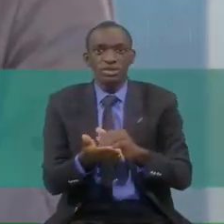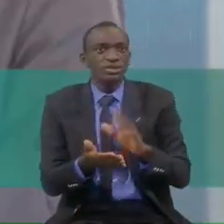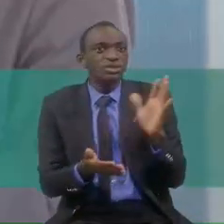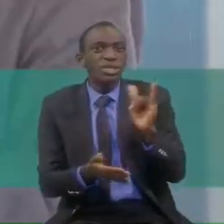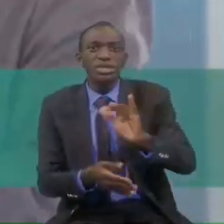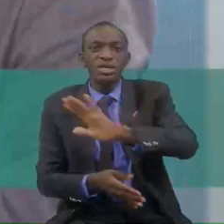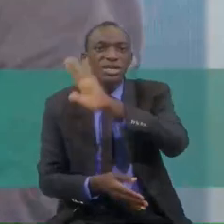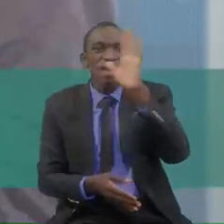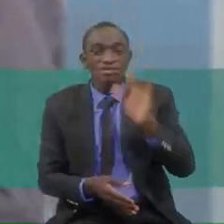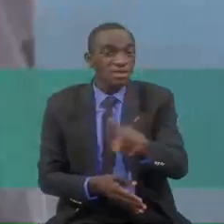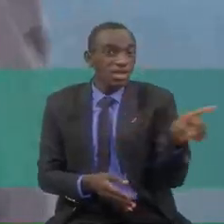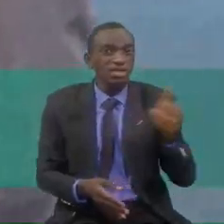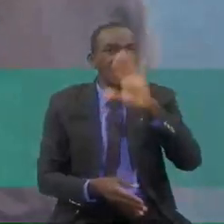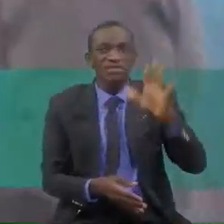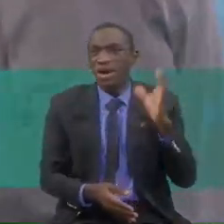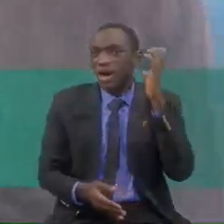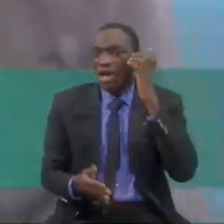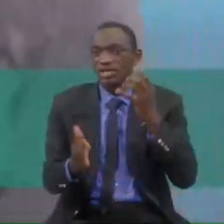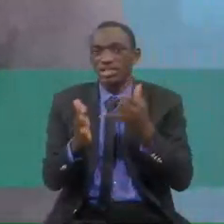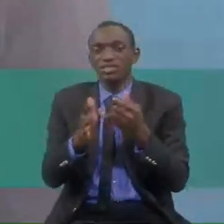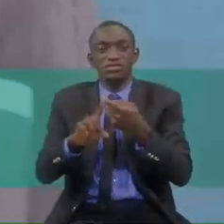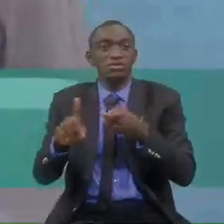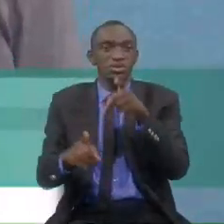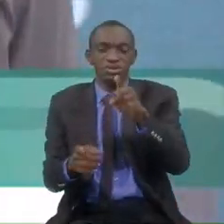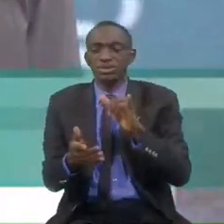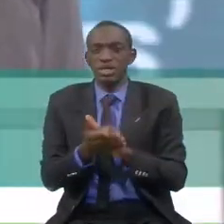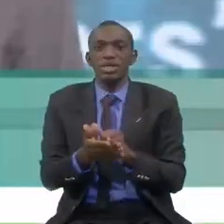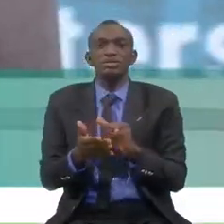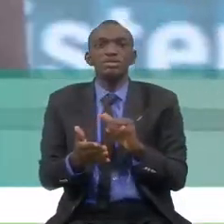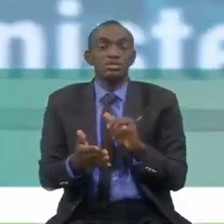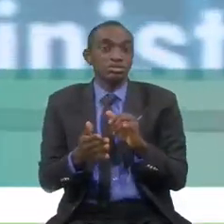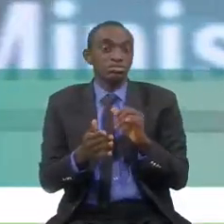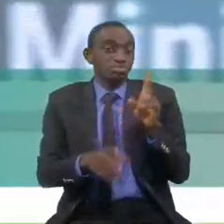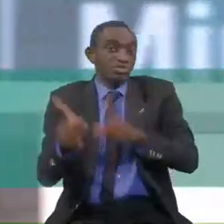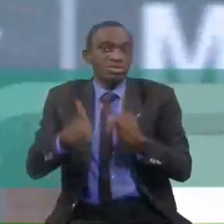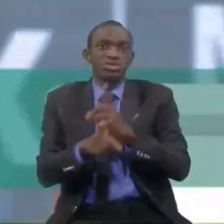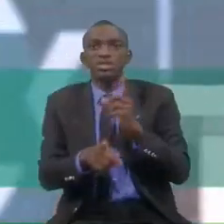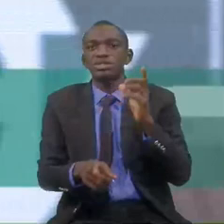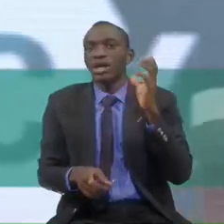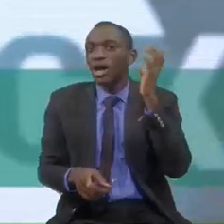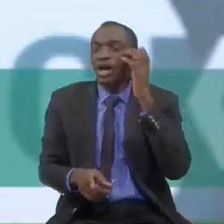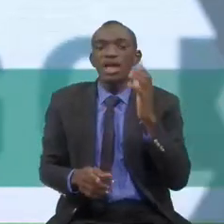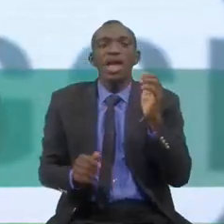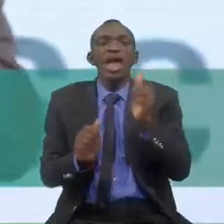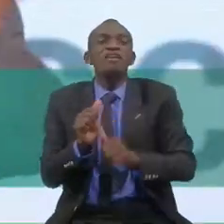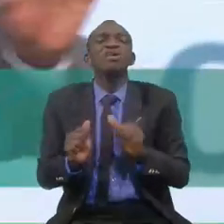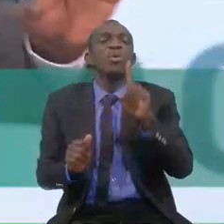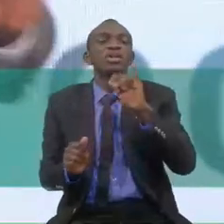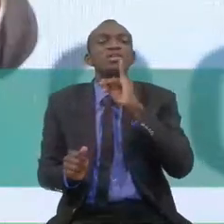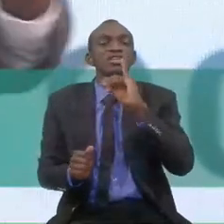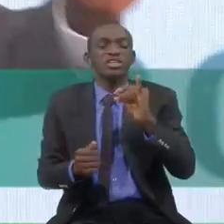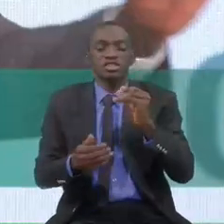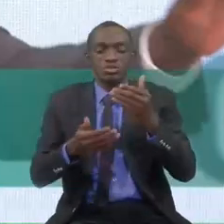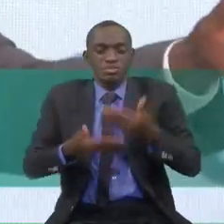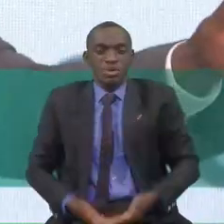Et puis, on n'a jamais entendu cela de votre bouche. Tout ce qu'ils entendent de vous, c'est que tout le monde est né de nouveau. Vous êtes né de